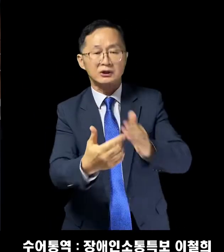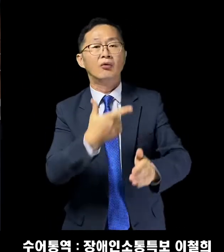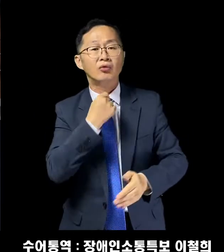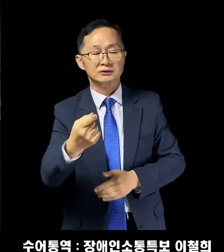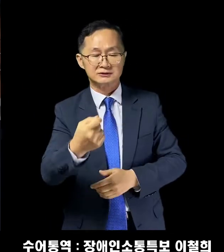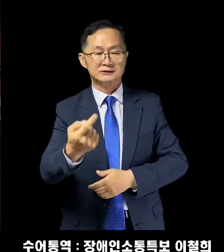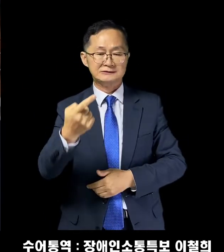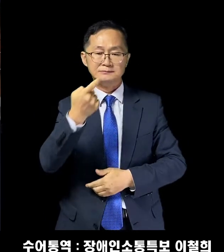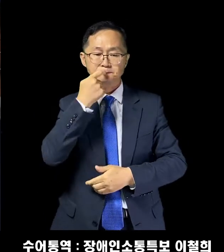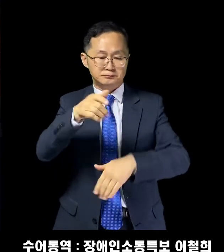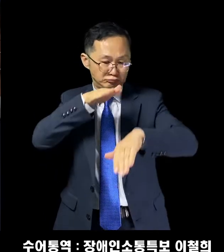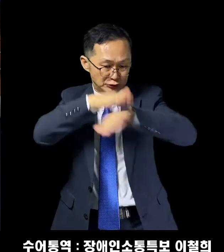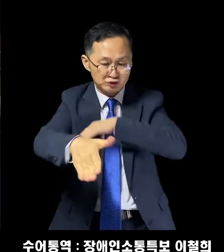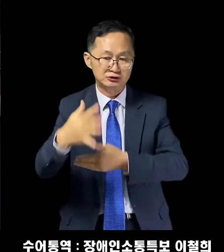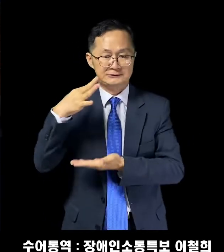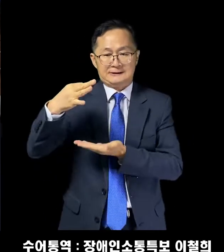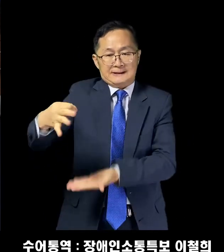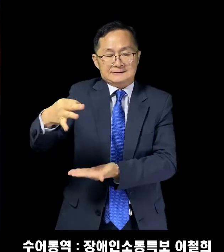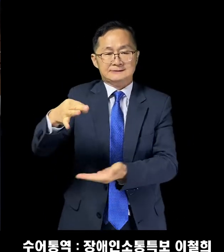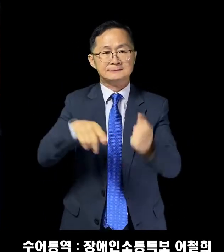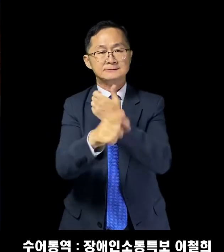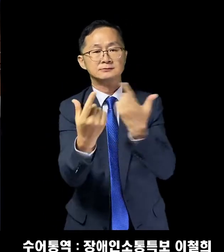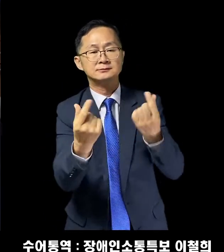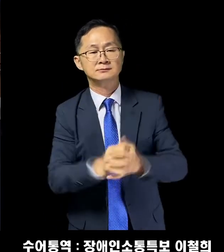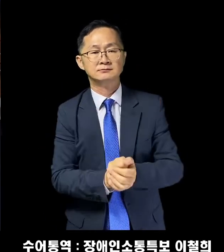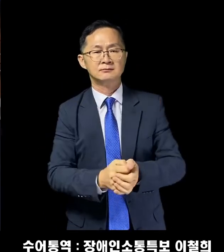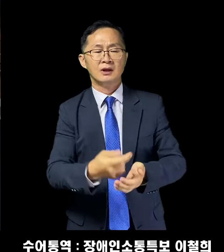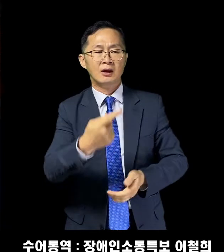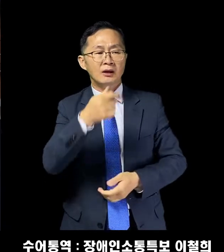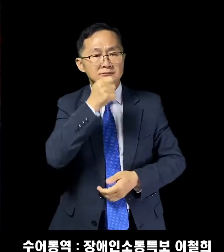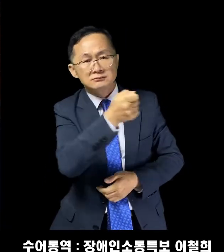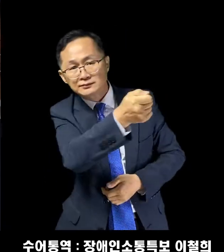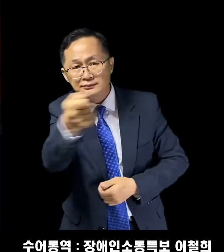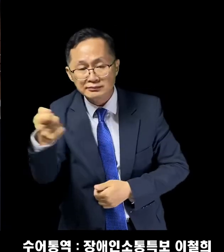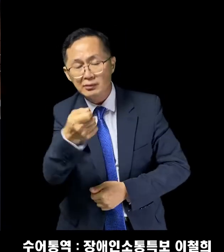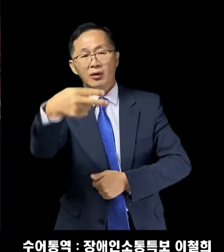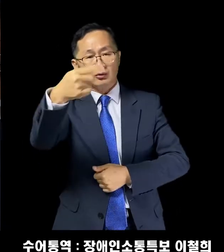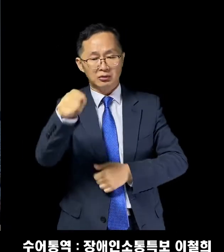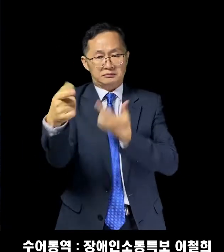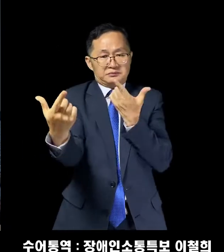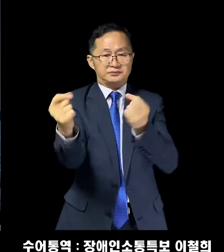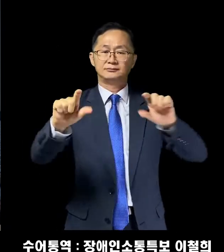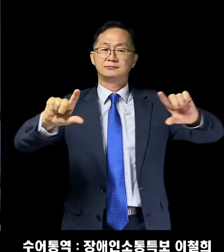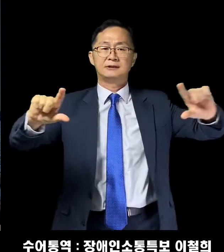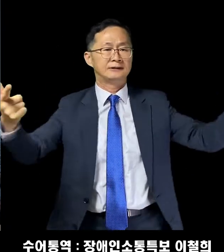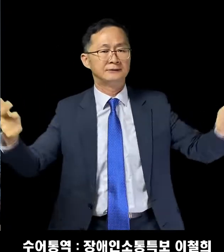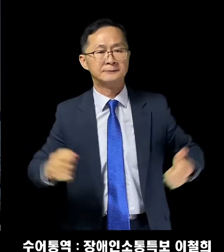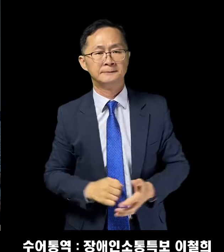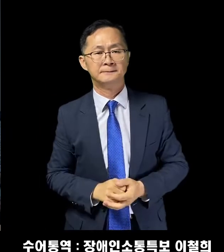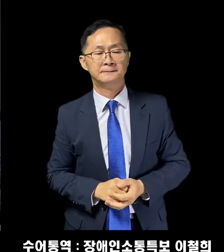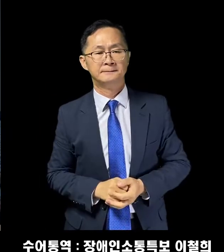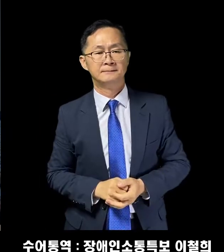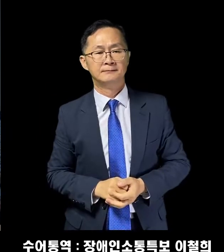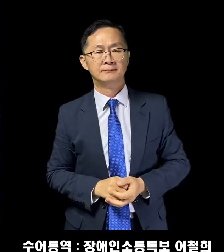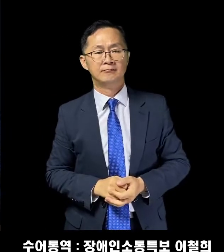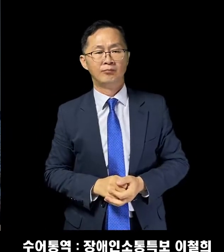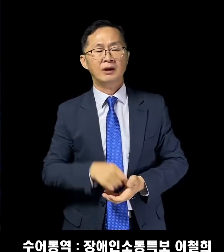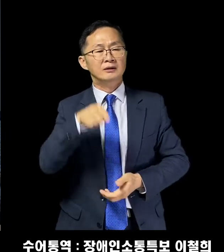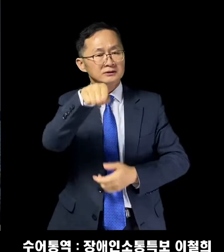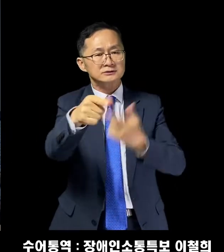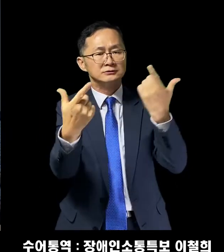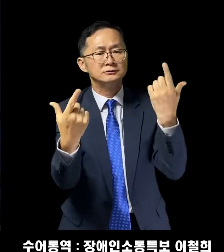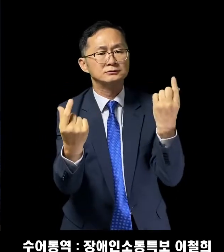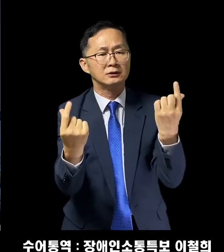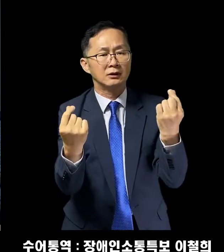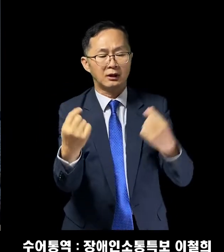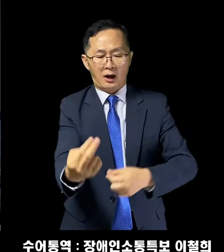여론 지지도를 조차 그렇게 했던 것이 아닙니다 그렇게 목숨과